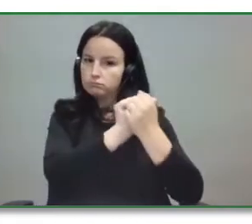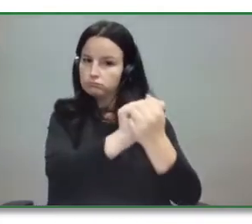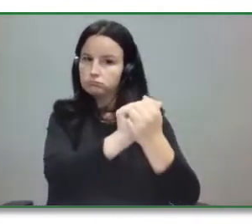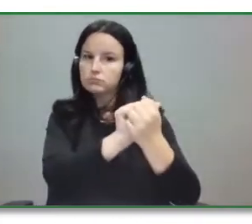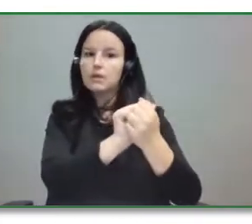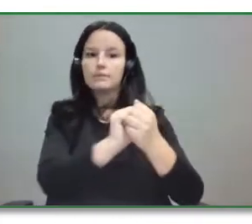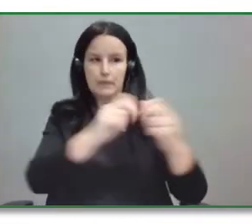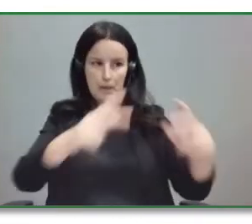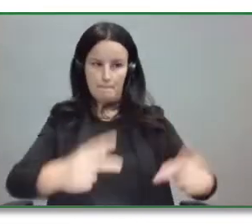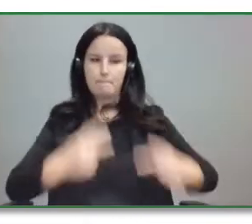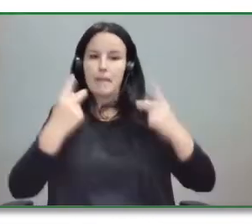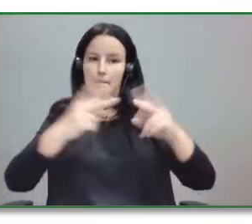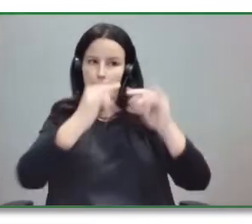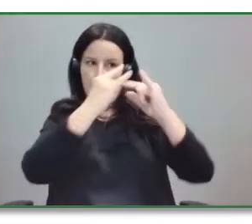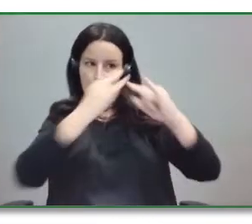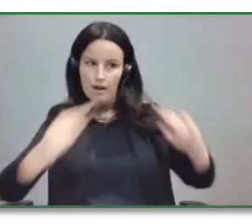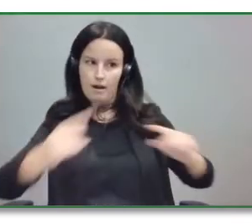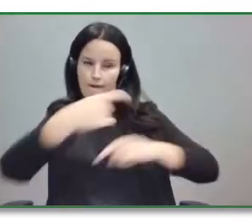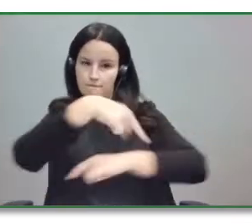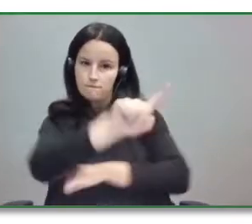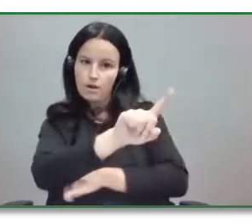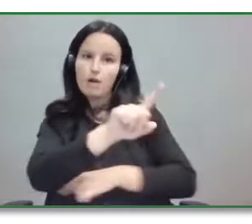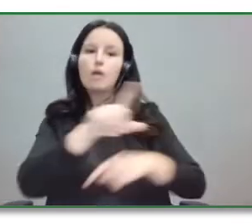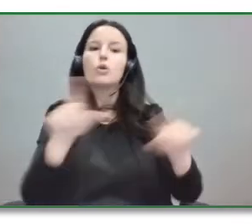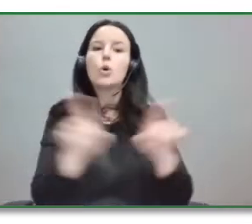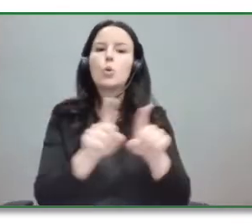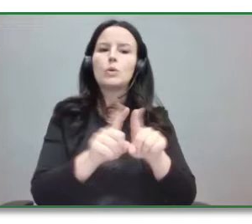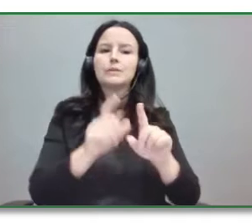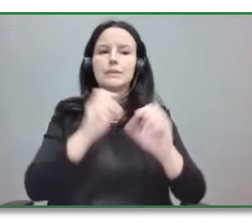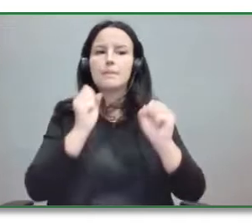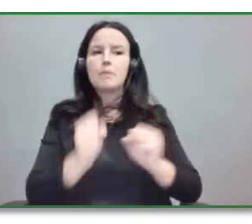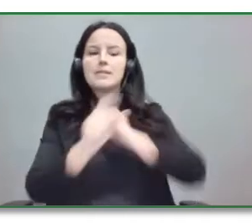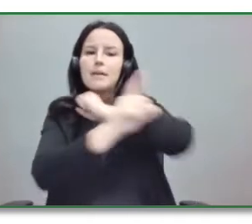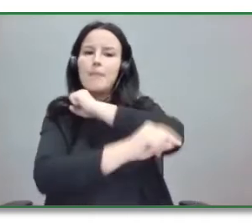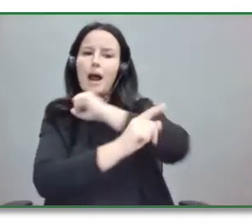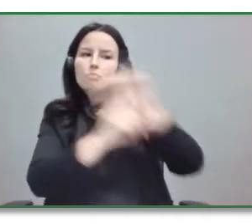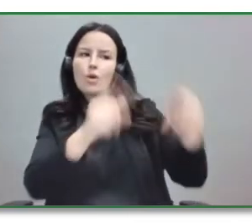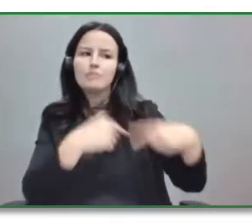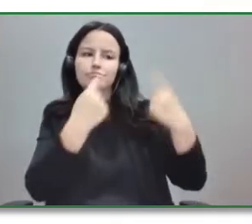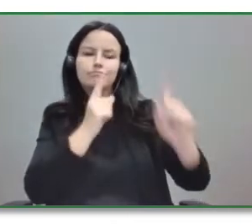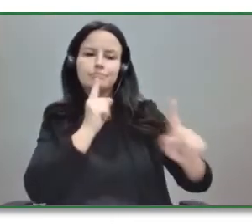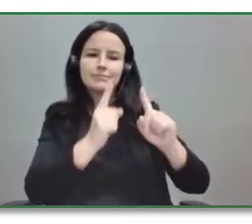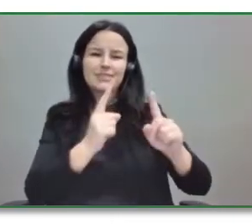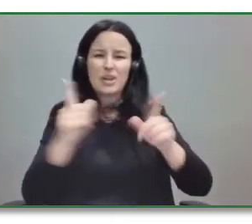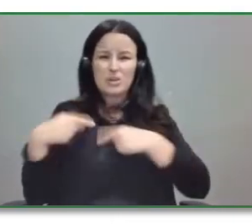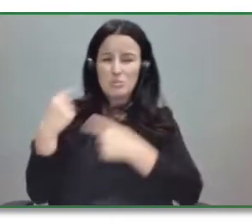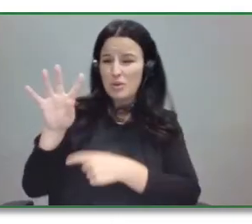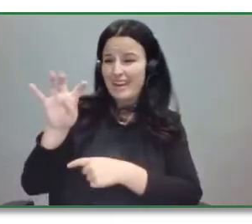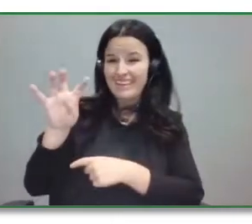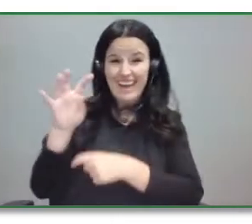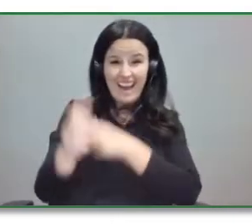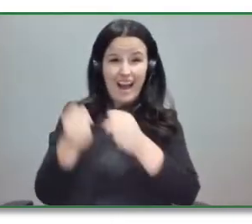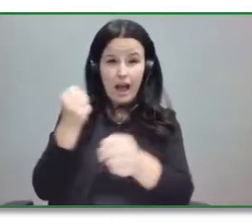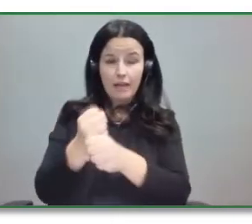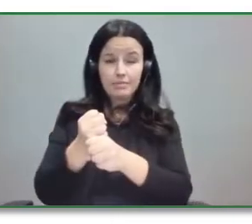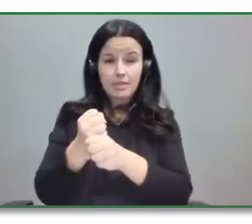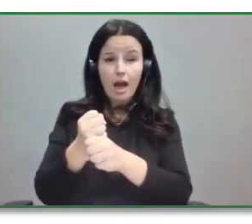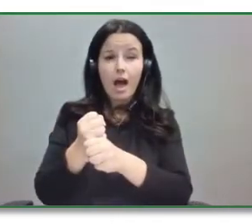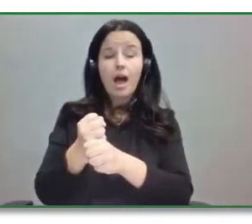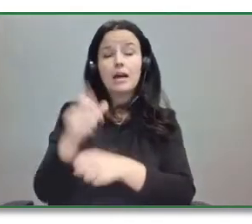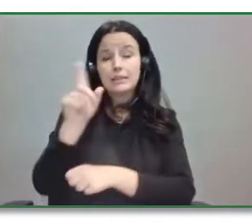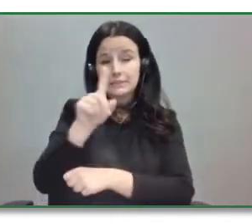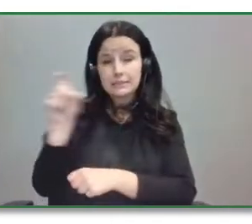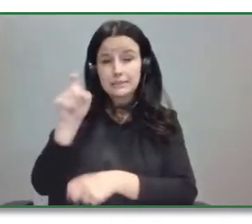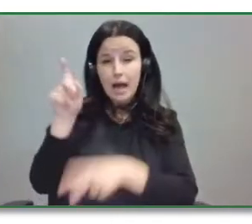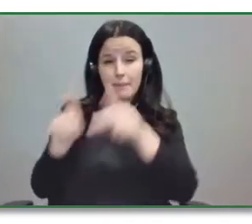et de discuter avec le personnel depuis 40 ans. Plus de 100 personnes vivant avec un handicap, leurs